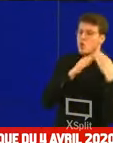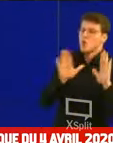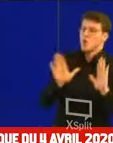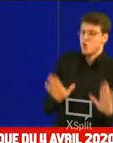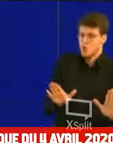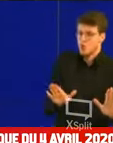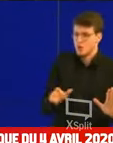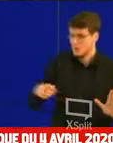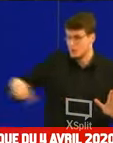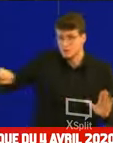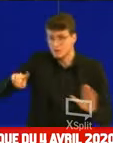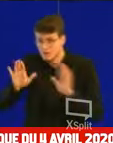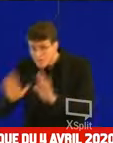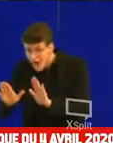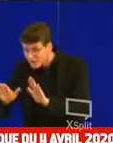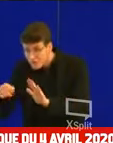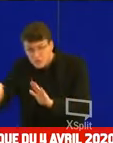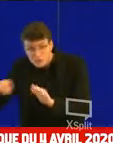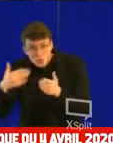indiqué